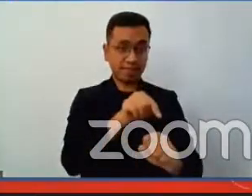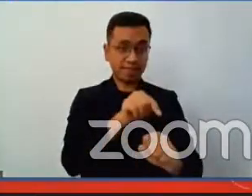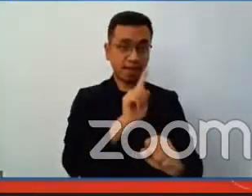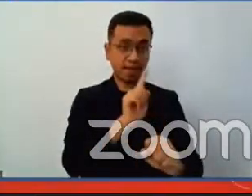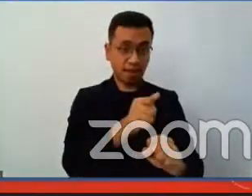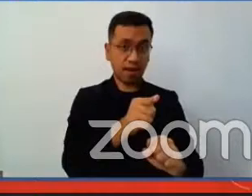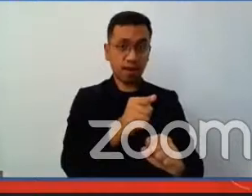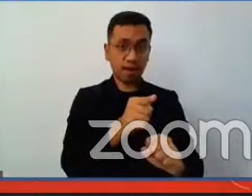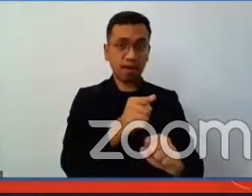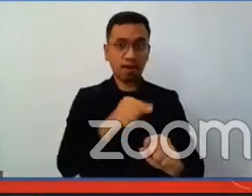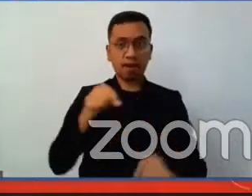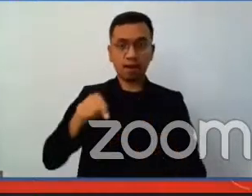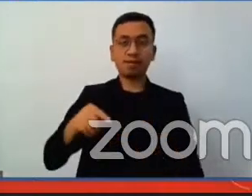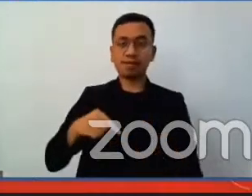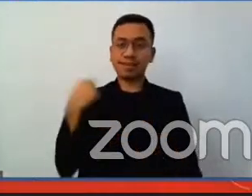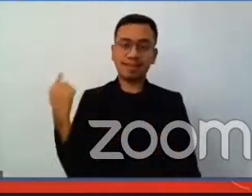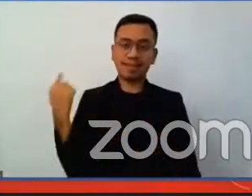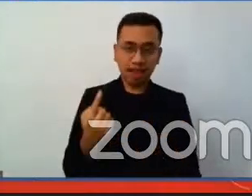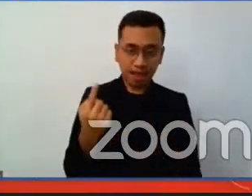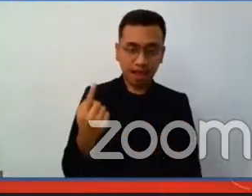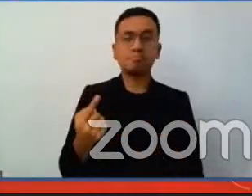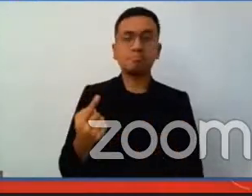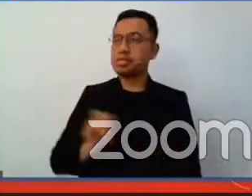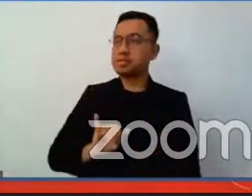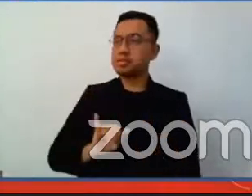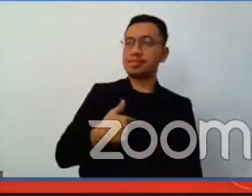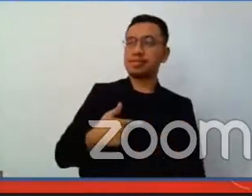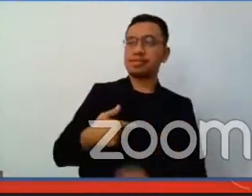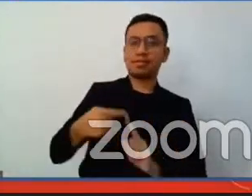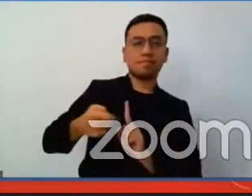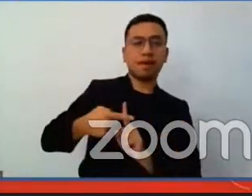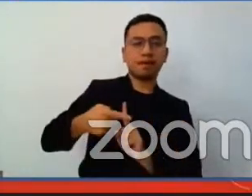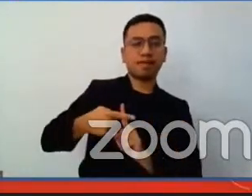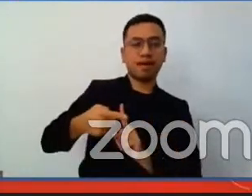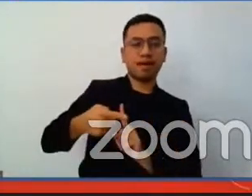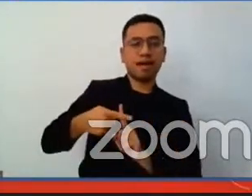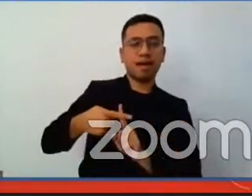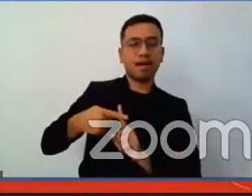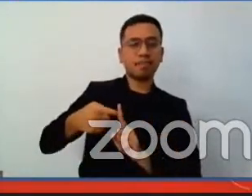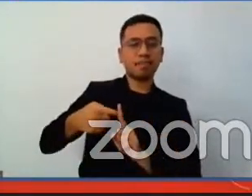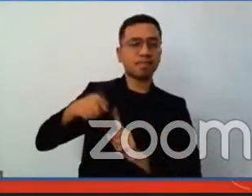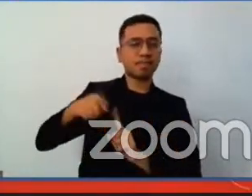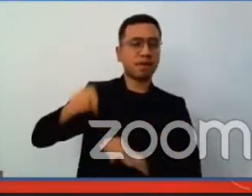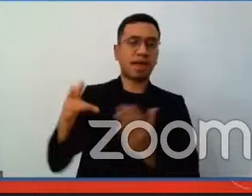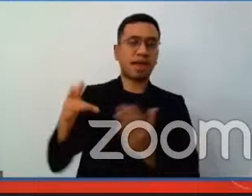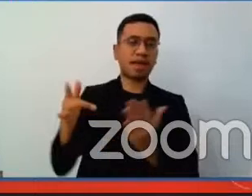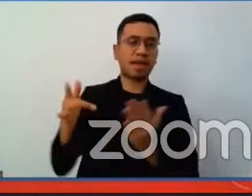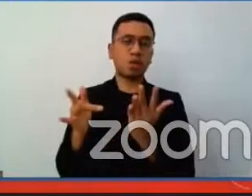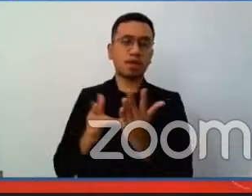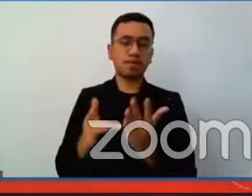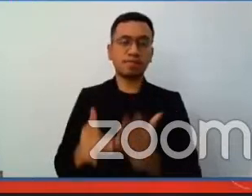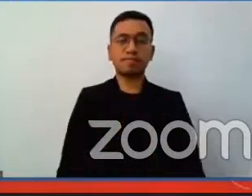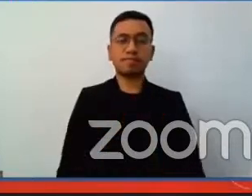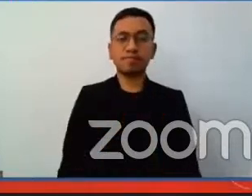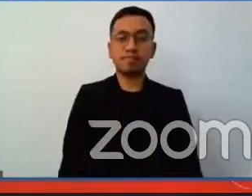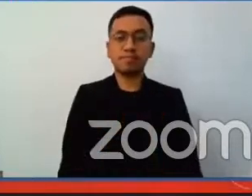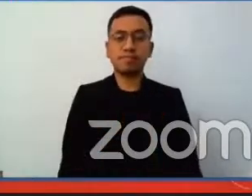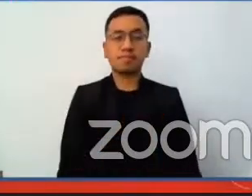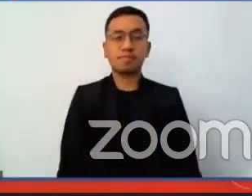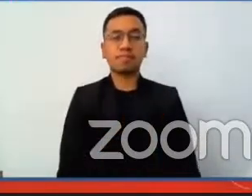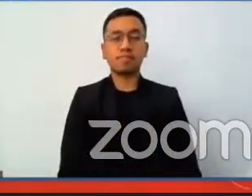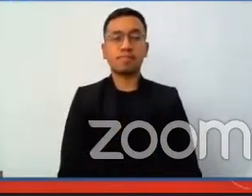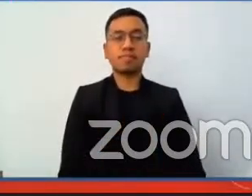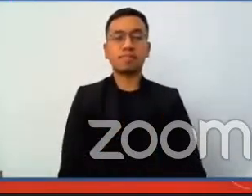secara tidak langsung ya, atau dipaksa untuk menggunakan teknologi ini untuk